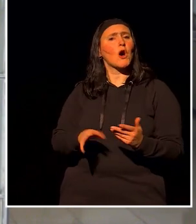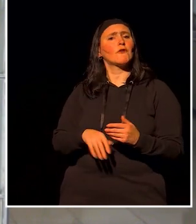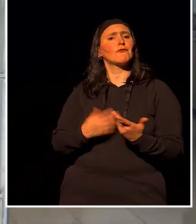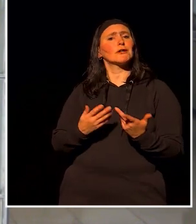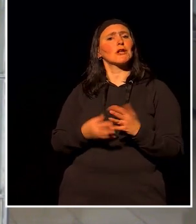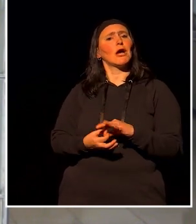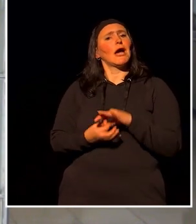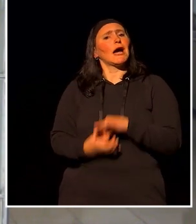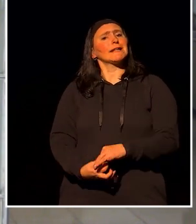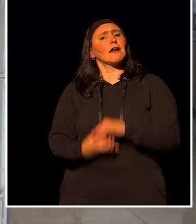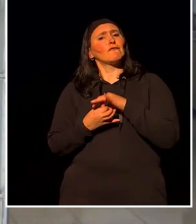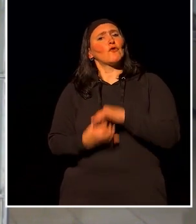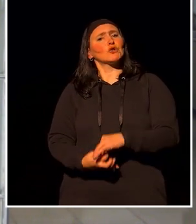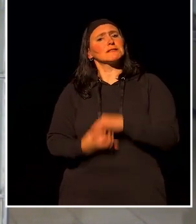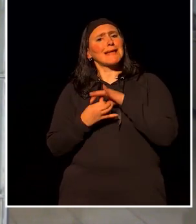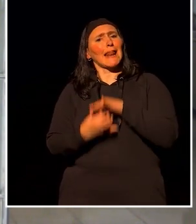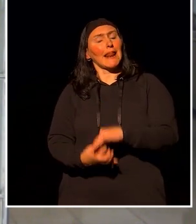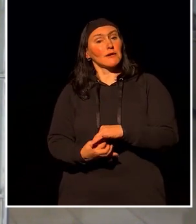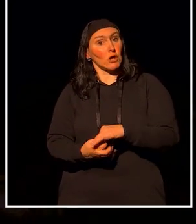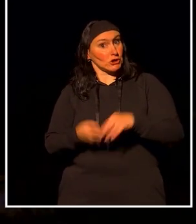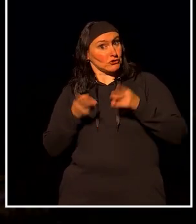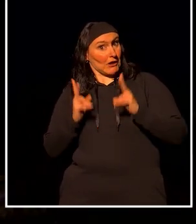Das ist eine gute Frage.